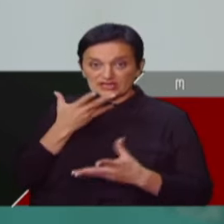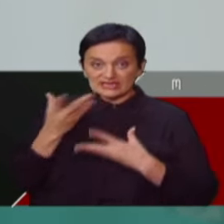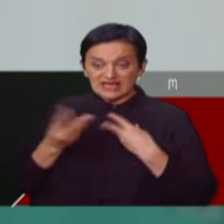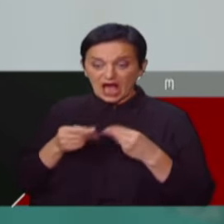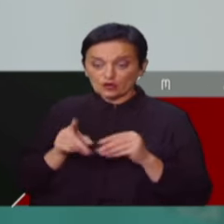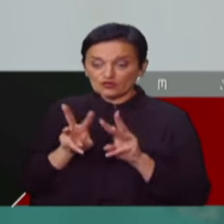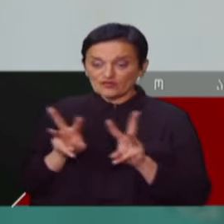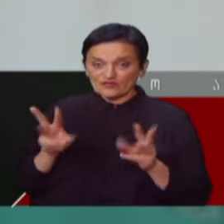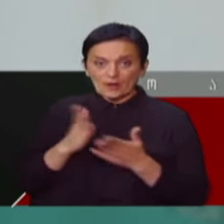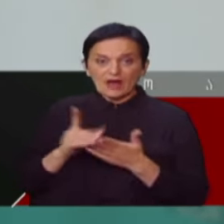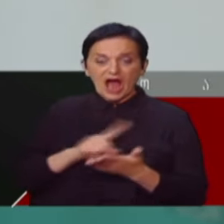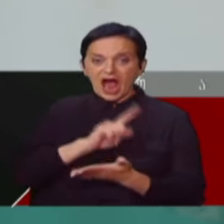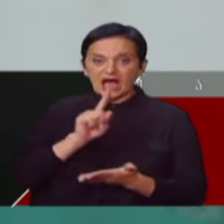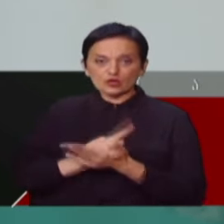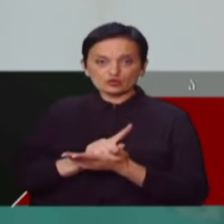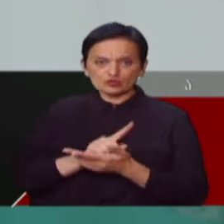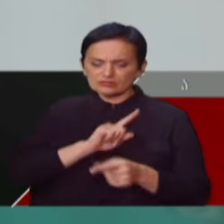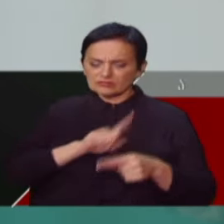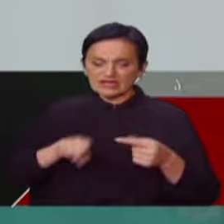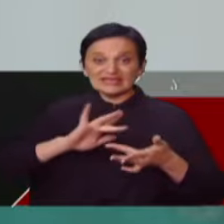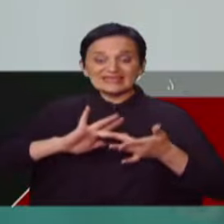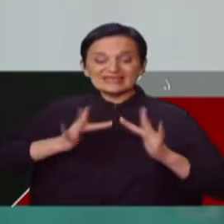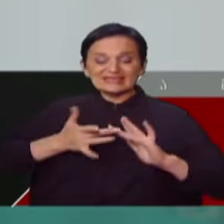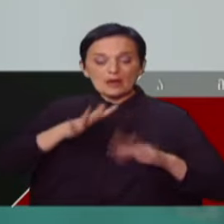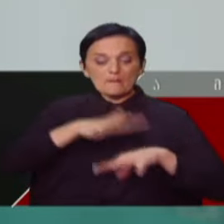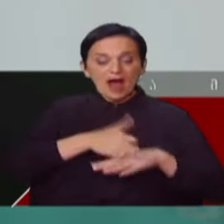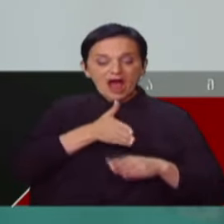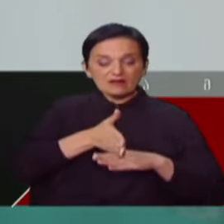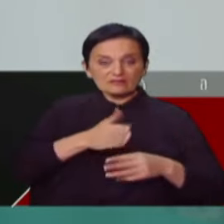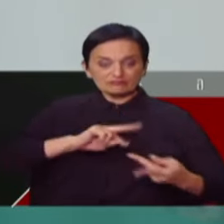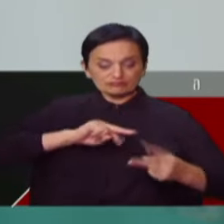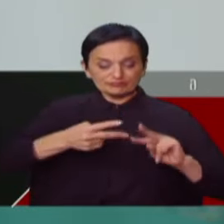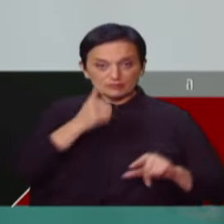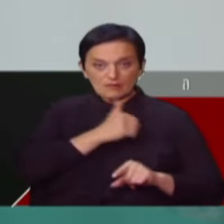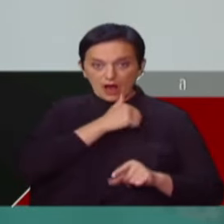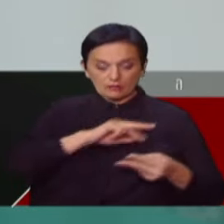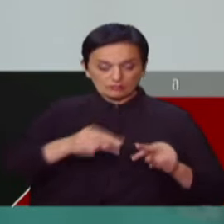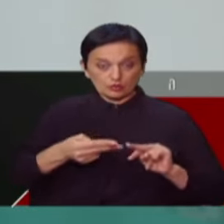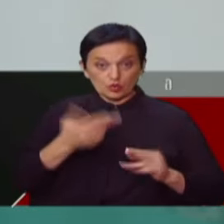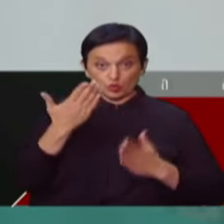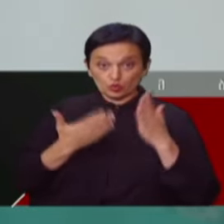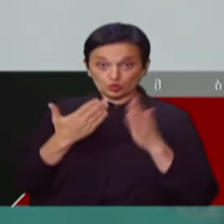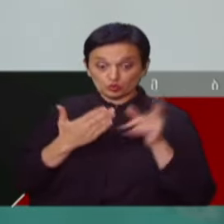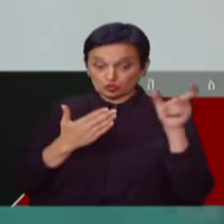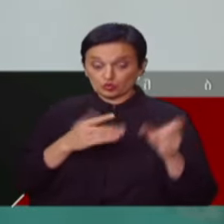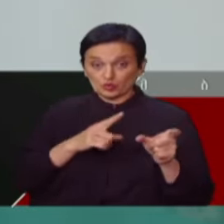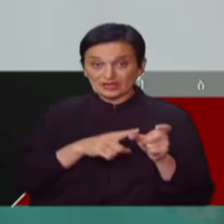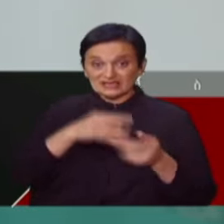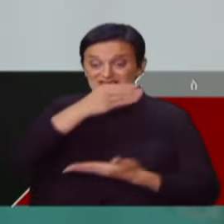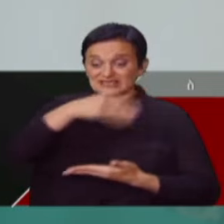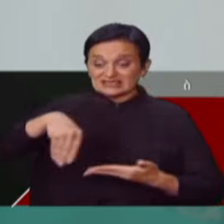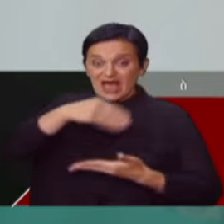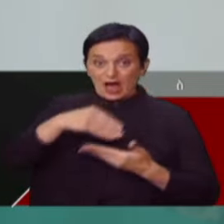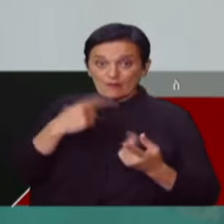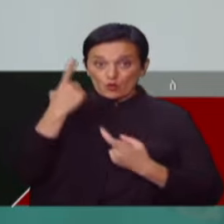არის, აუცილებლად უნდა შეცვალოთ ინტერნეტ ბანკში შესასვლელი პაროლი. მეორე, თუ შეიყვანეთ, თუ მომხმარებელმა შეიყვანა საბარათე მონაცემები